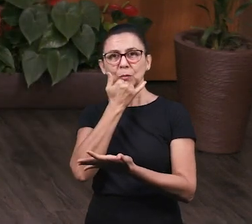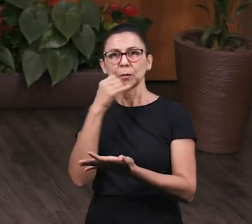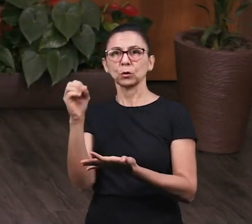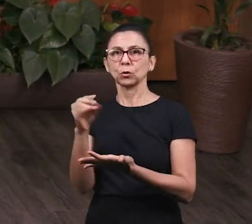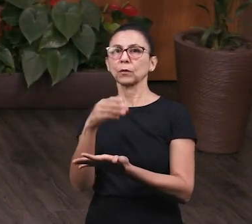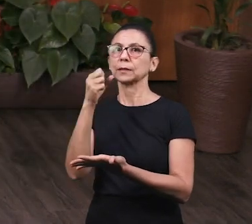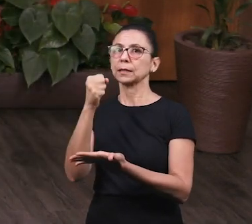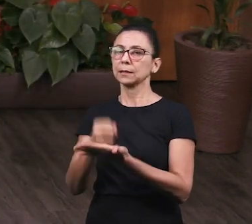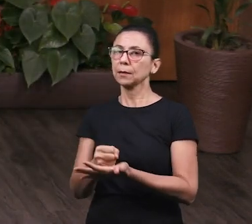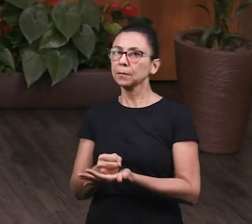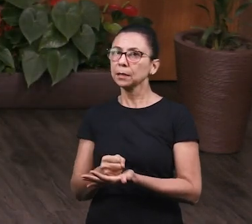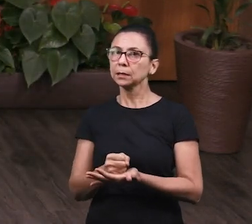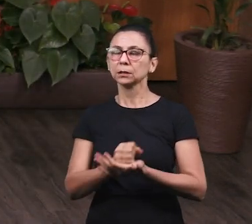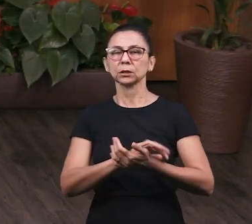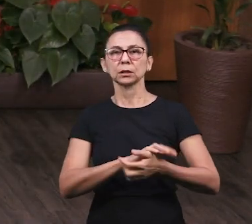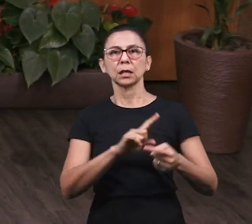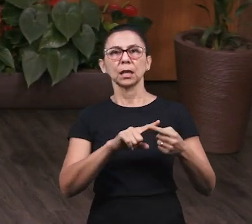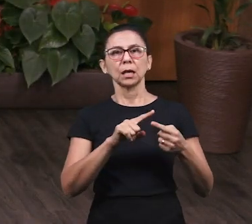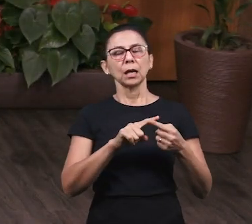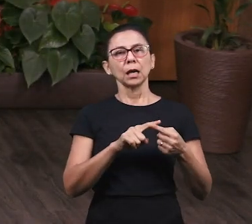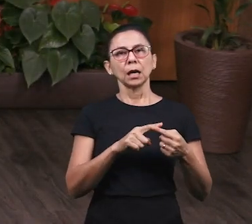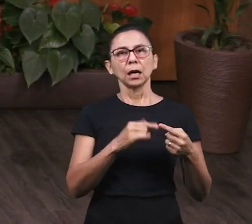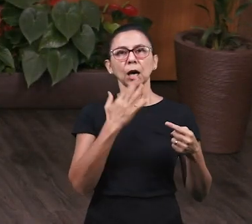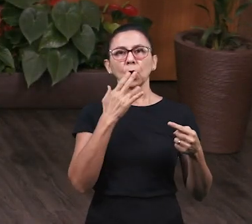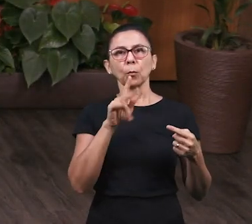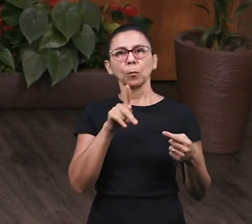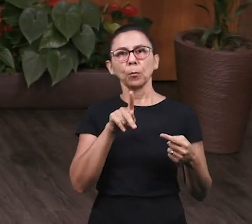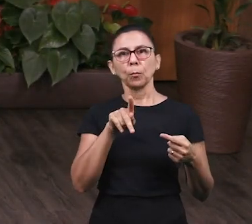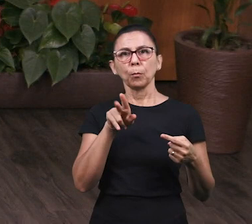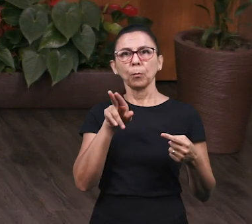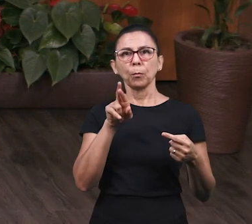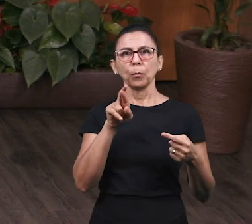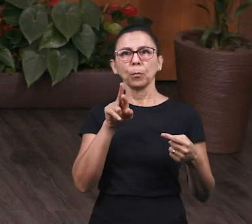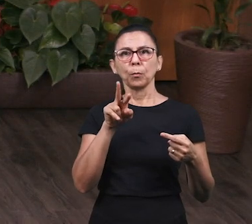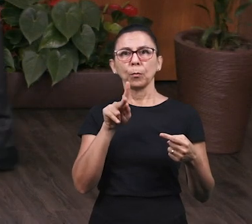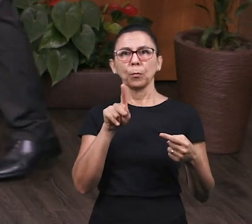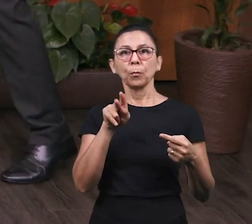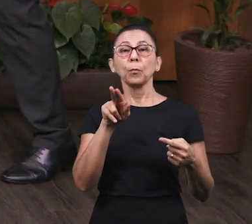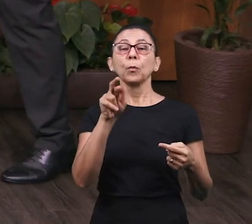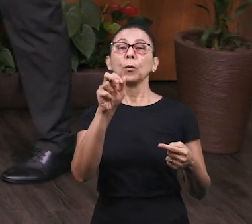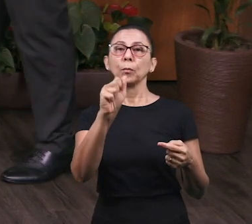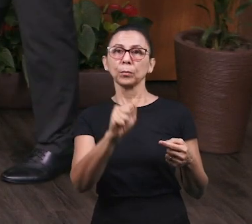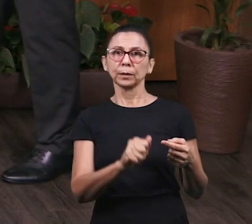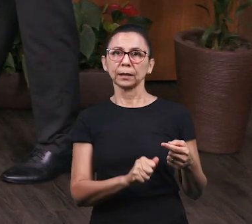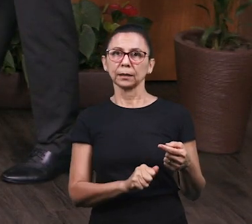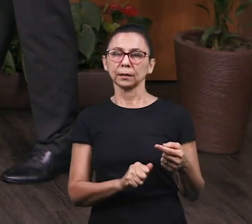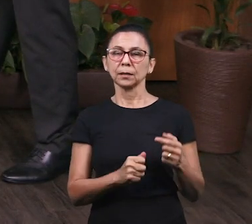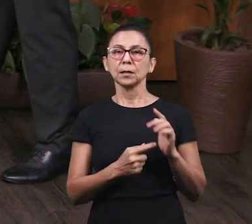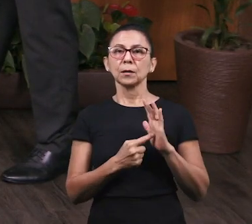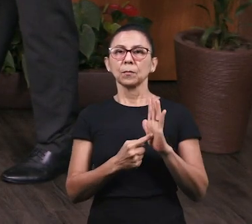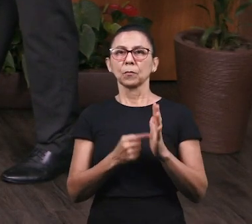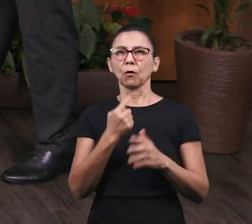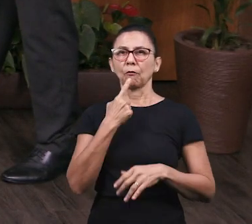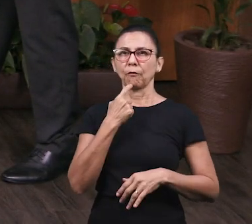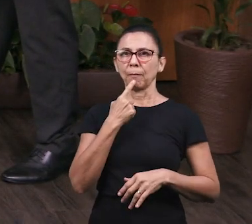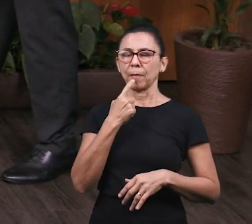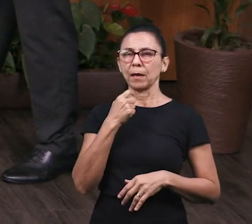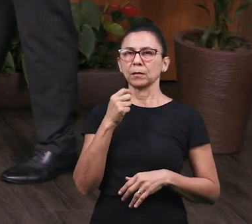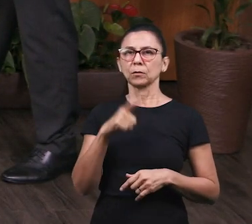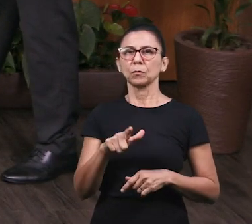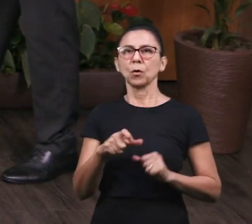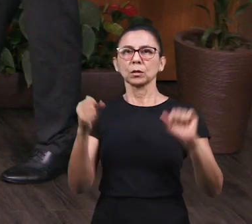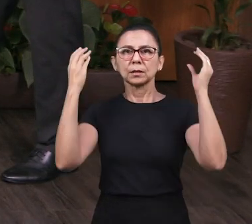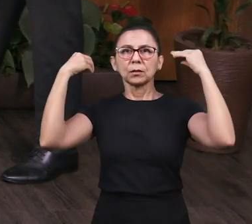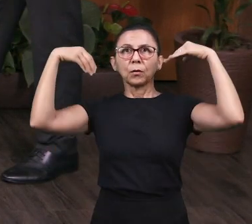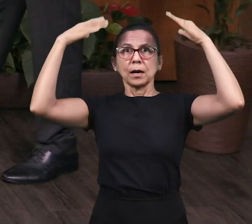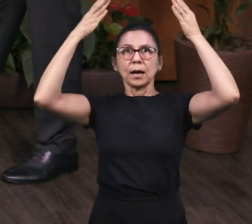pourpre parle de la royauté du Seigneur Jésus, ce qui est marqué Daniel dans l'évangile présenté par